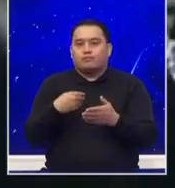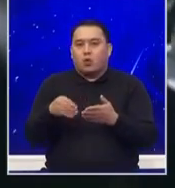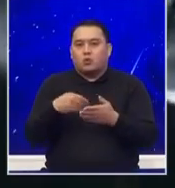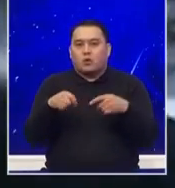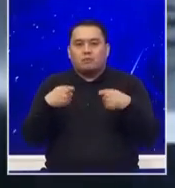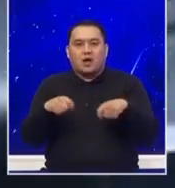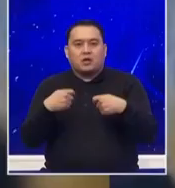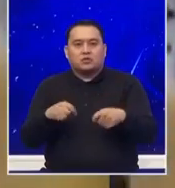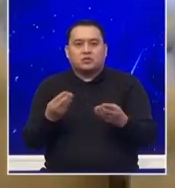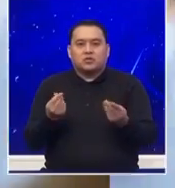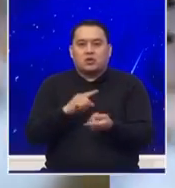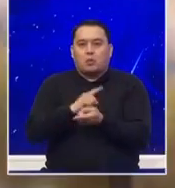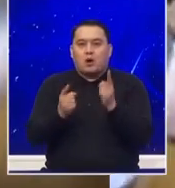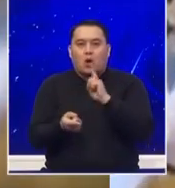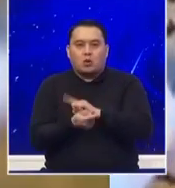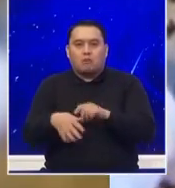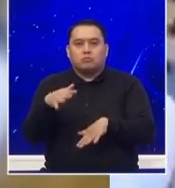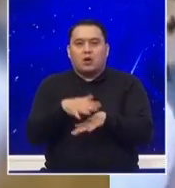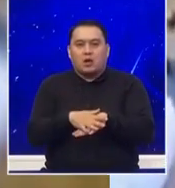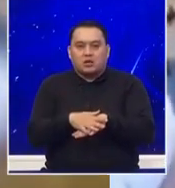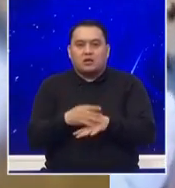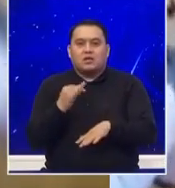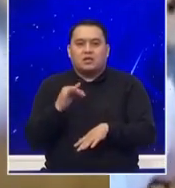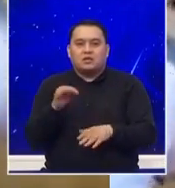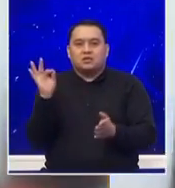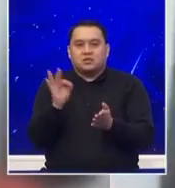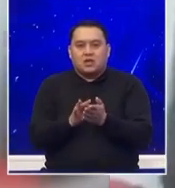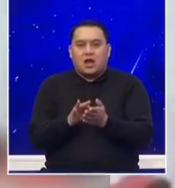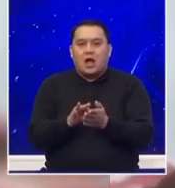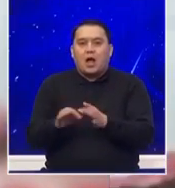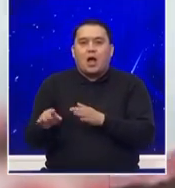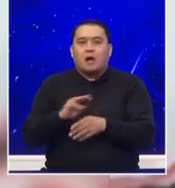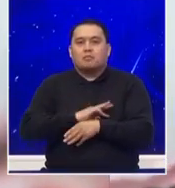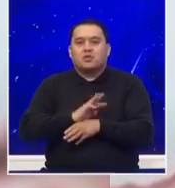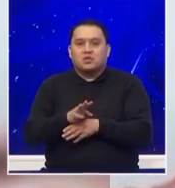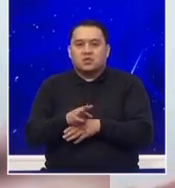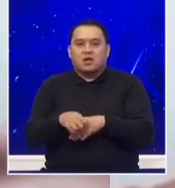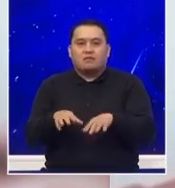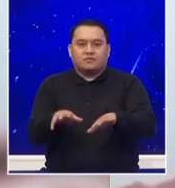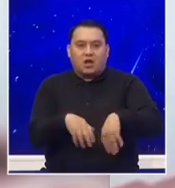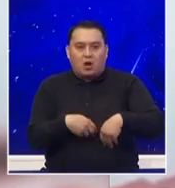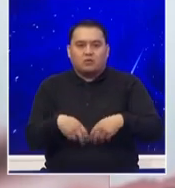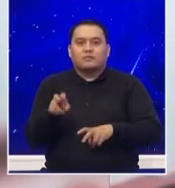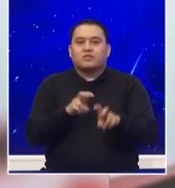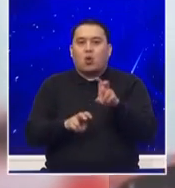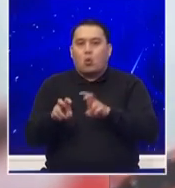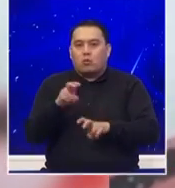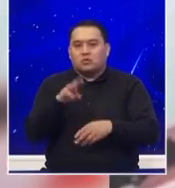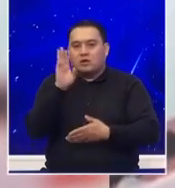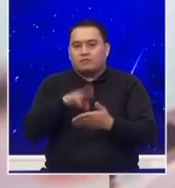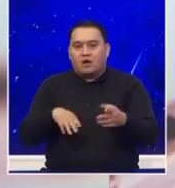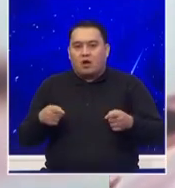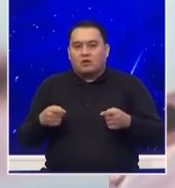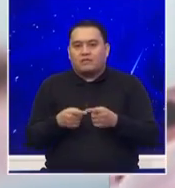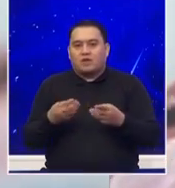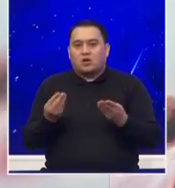контрагентов-покупателей, обналичивание денежных средств в банках второго уровня и другие. В целях обеспечения конфискации в ходе следствия наложен арест на